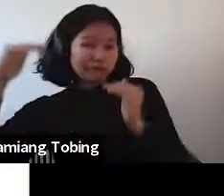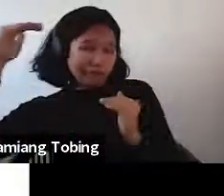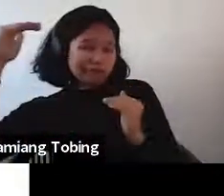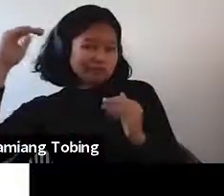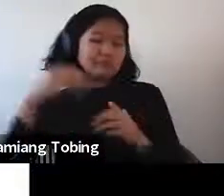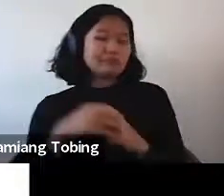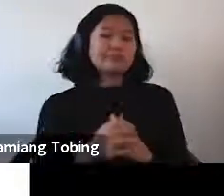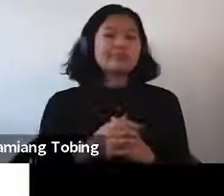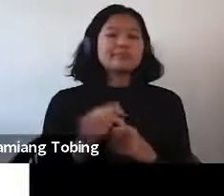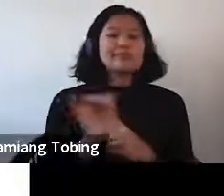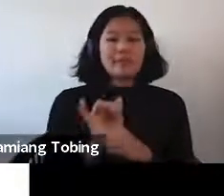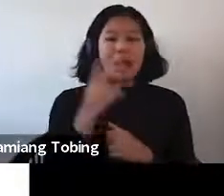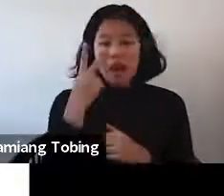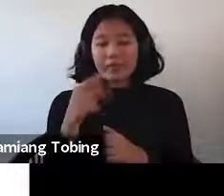juga